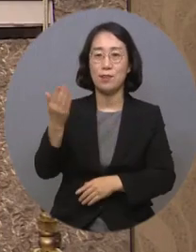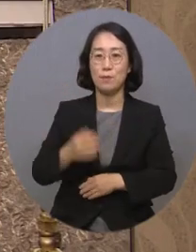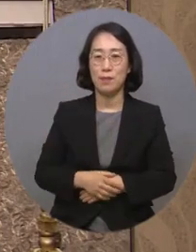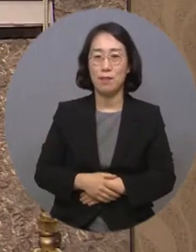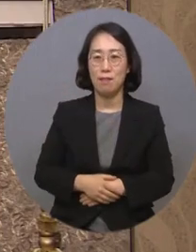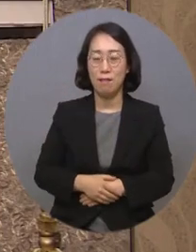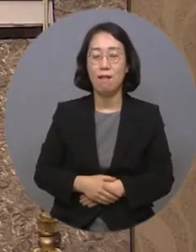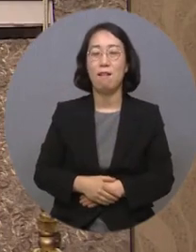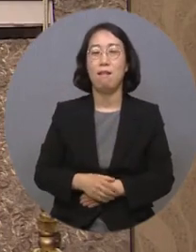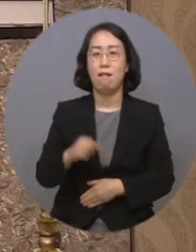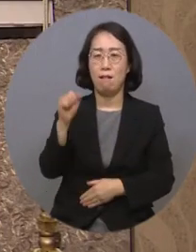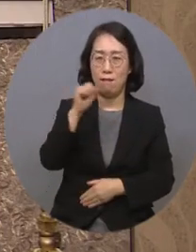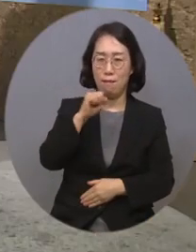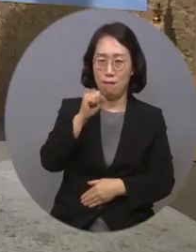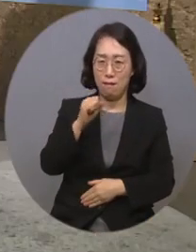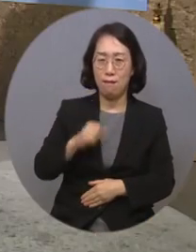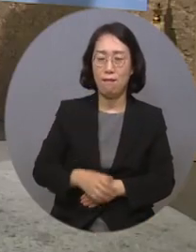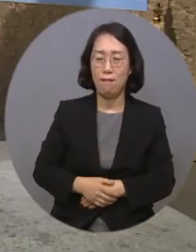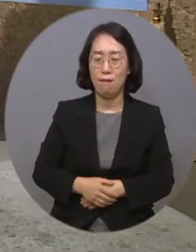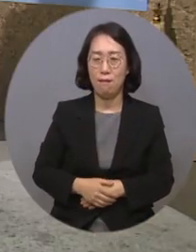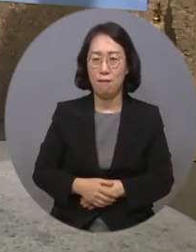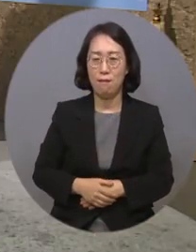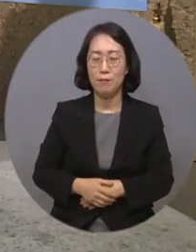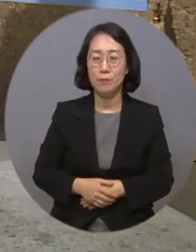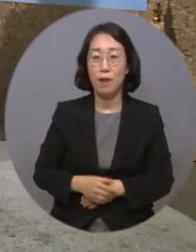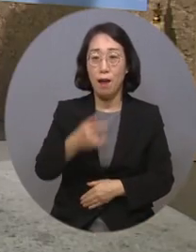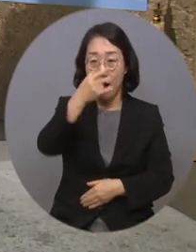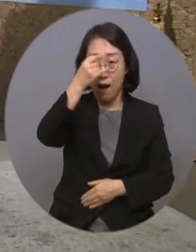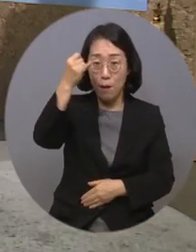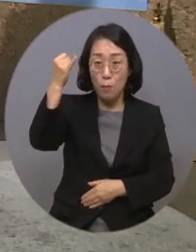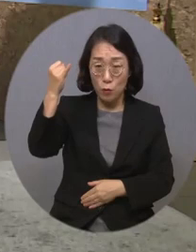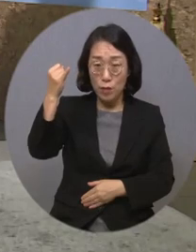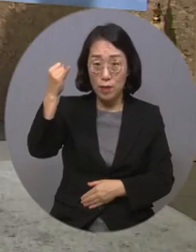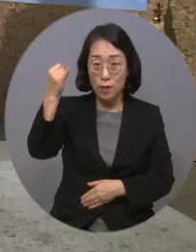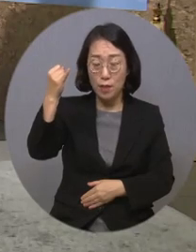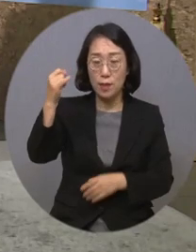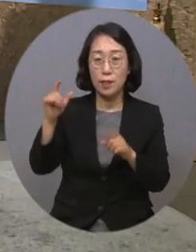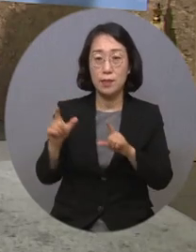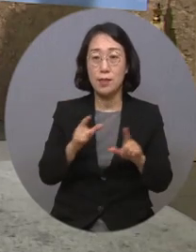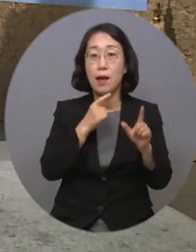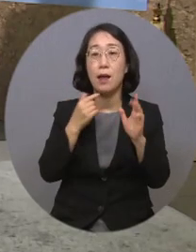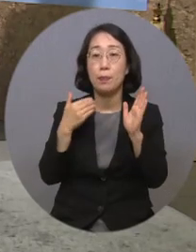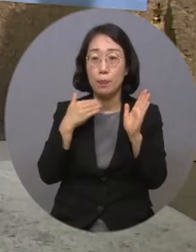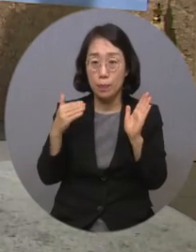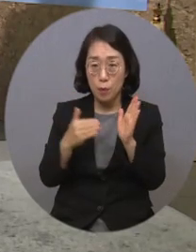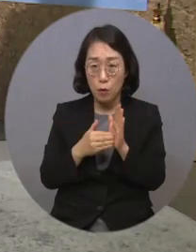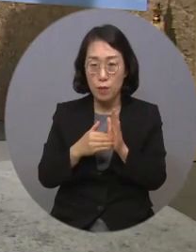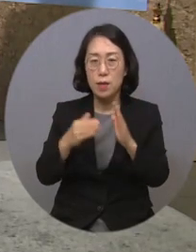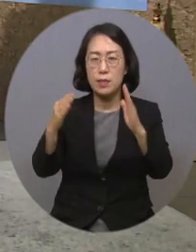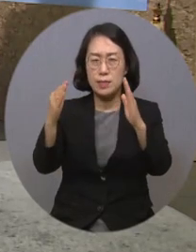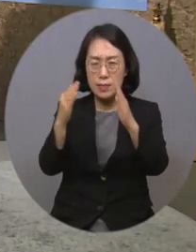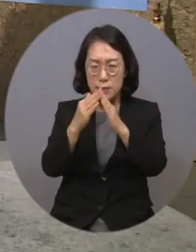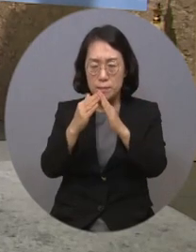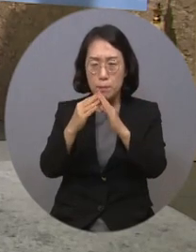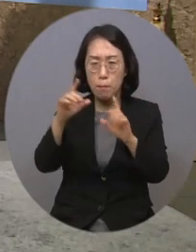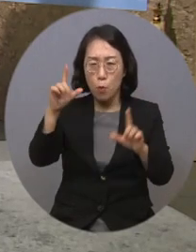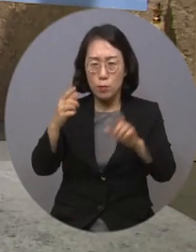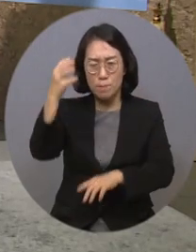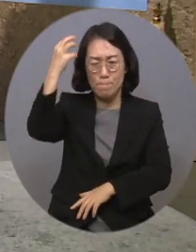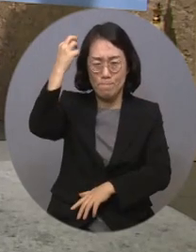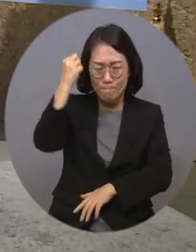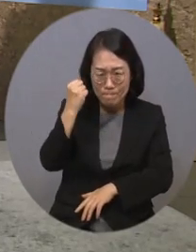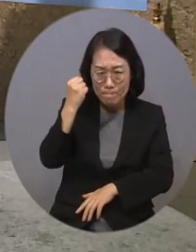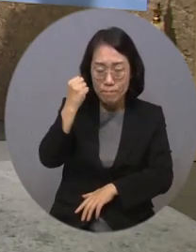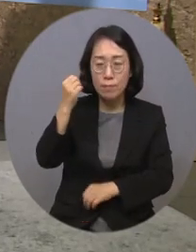아, 네. 아무래도 또 그 할머님께서 거주하셨던 그 집에 대한 인상이 강하게 남아 있었기 때문에